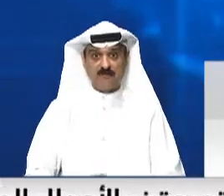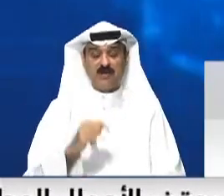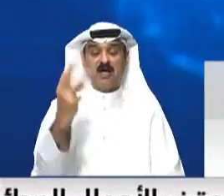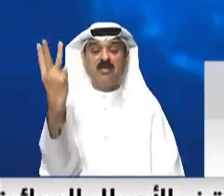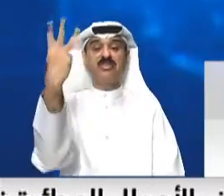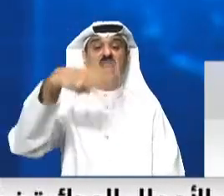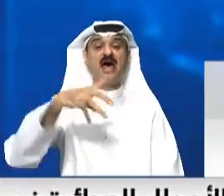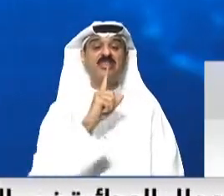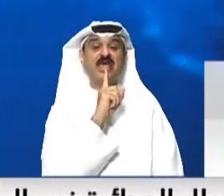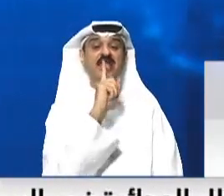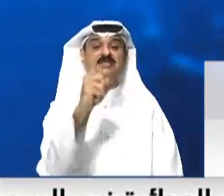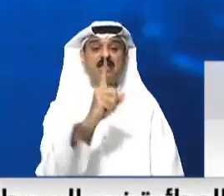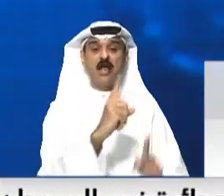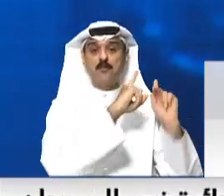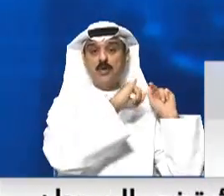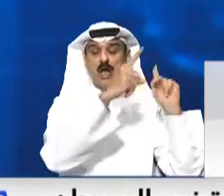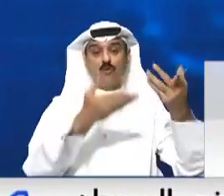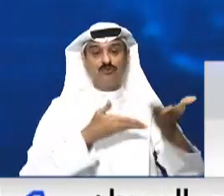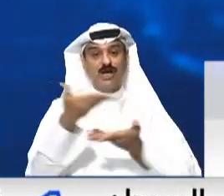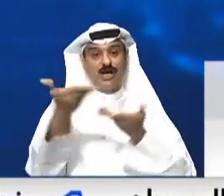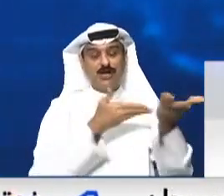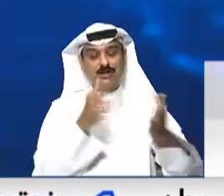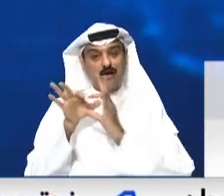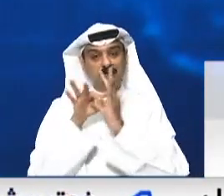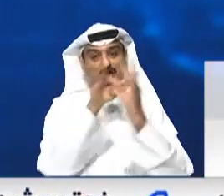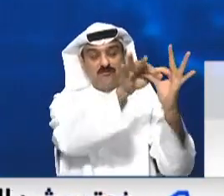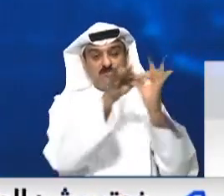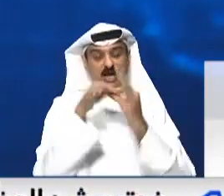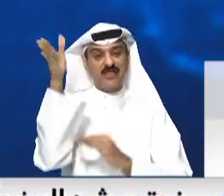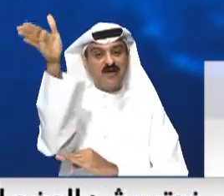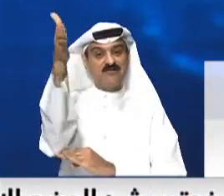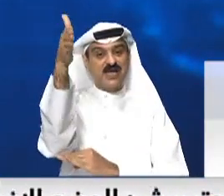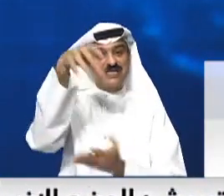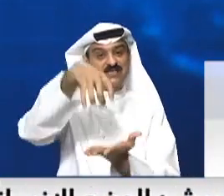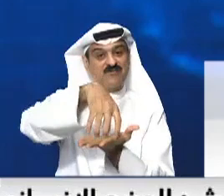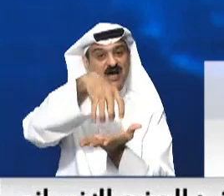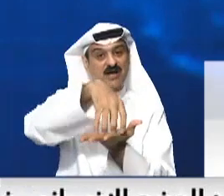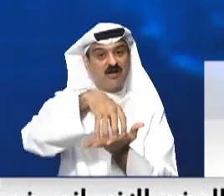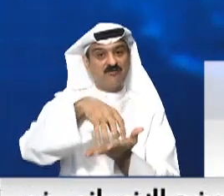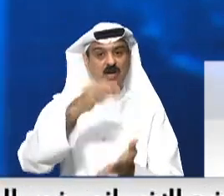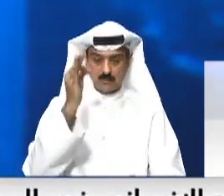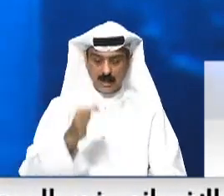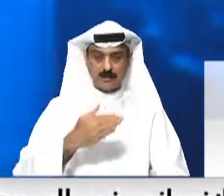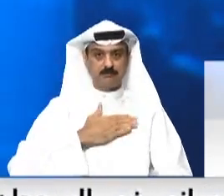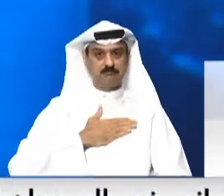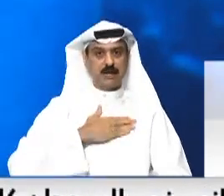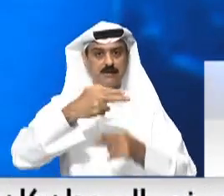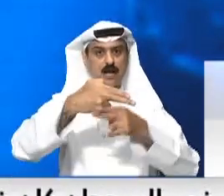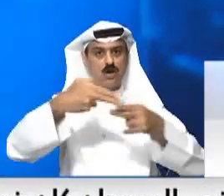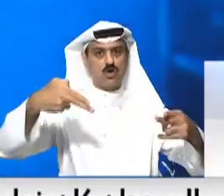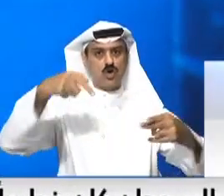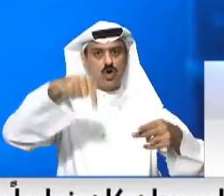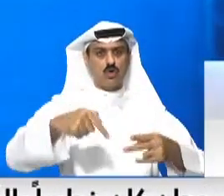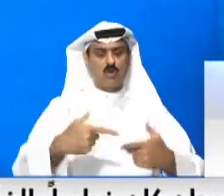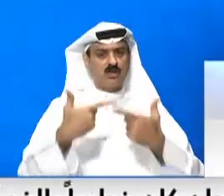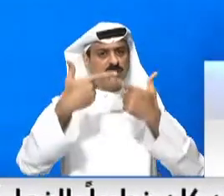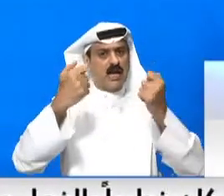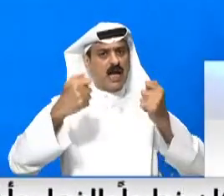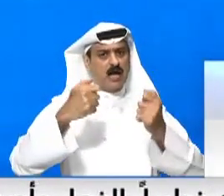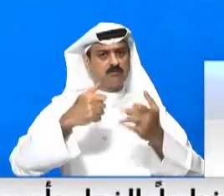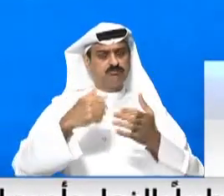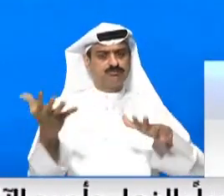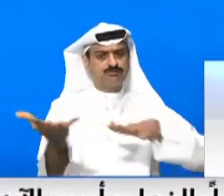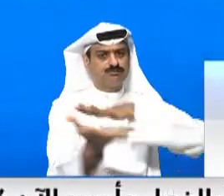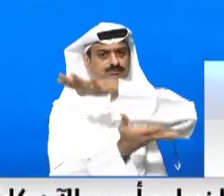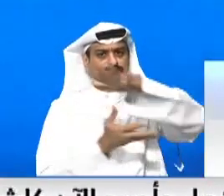عاما على إقامة العلاقات الدبلوماسية، مؤكدا على موقف دولة الكويت حيال هذه الأزمة والداعي